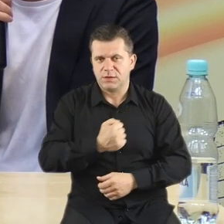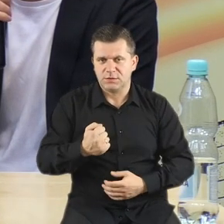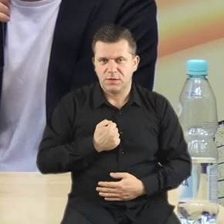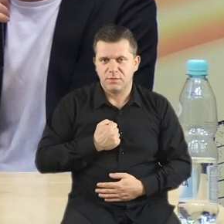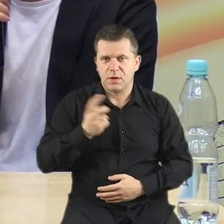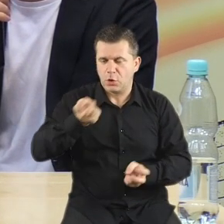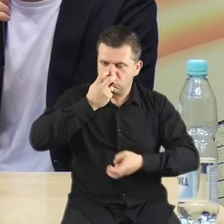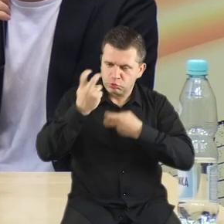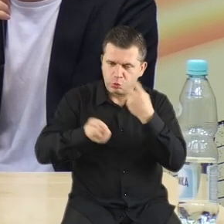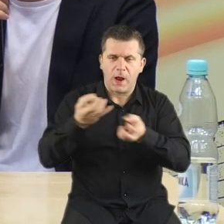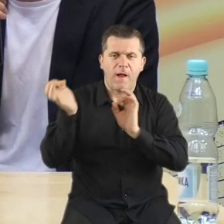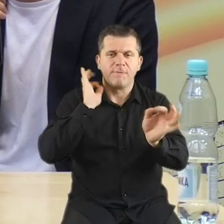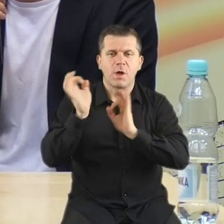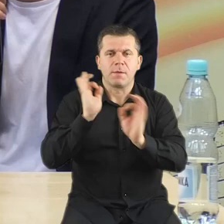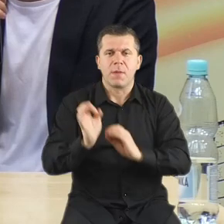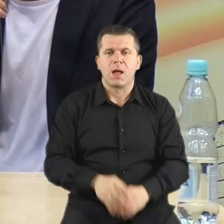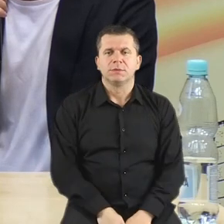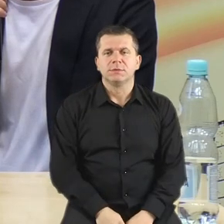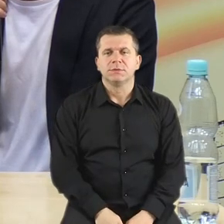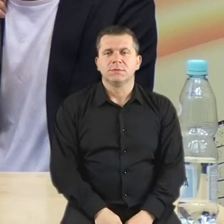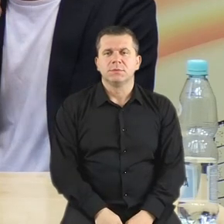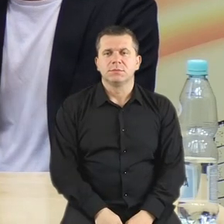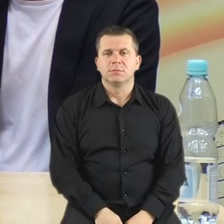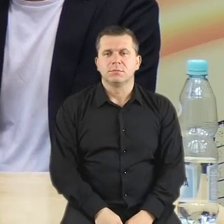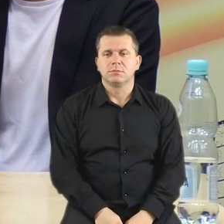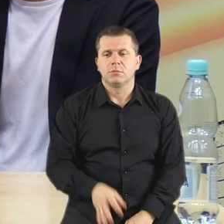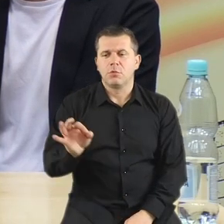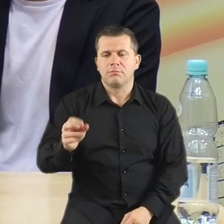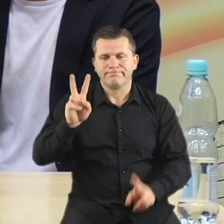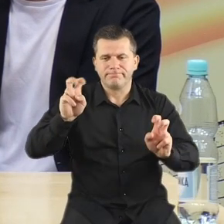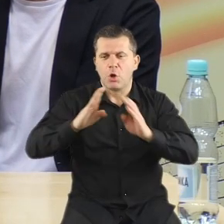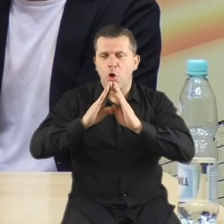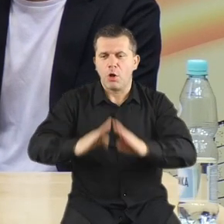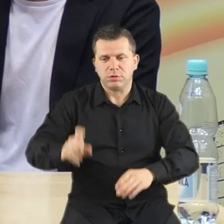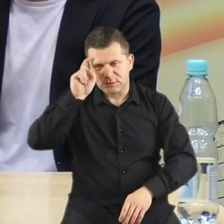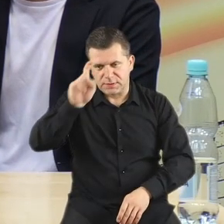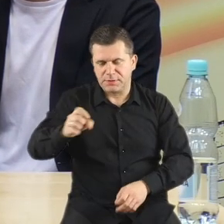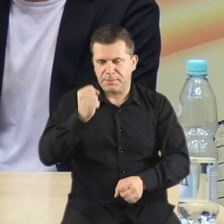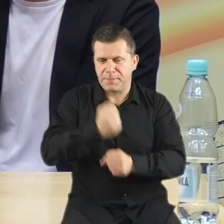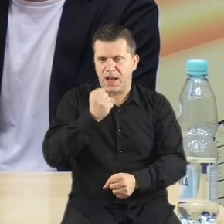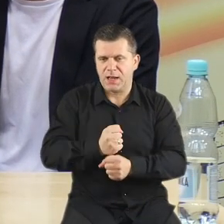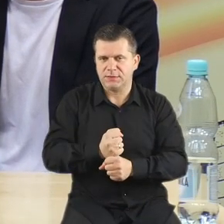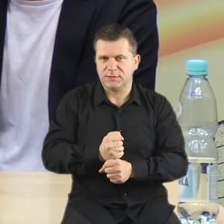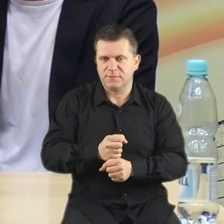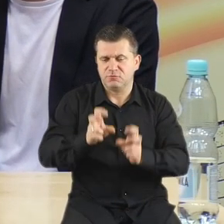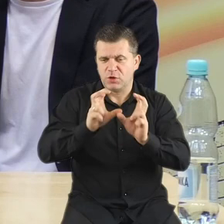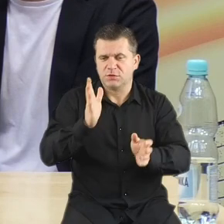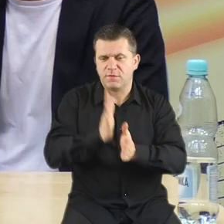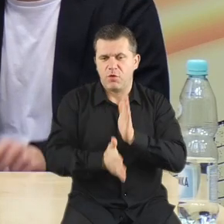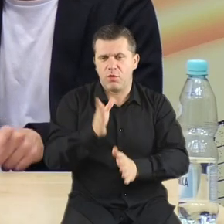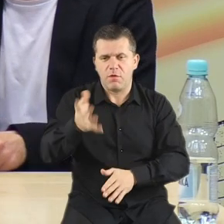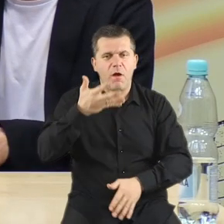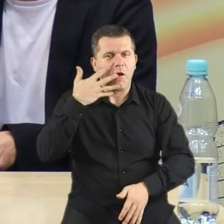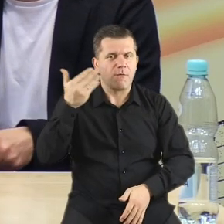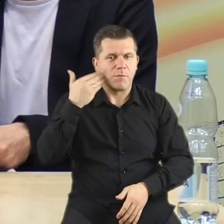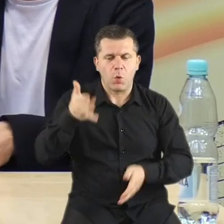tam podszukałem informacji o obozie janowskim. To był niemiecki obóz pracy w czasie wojny w Lwowie na